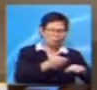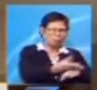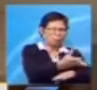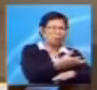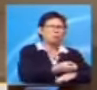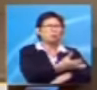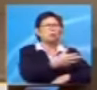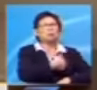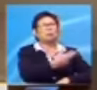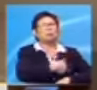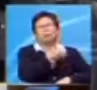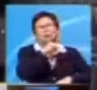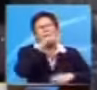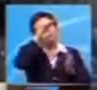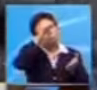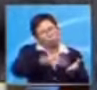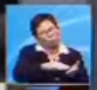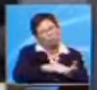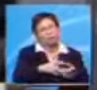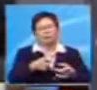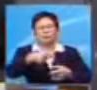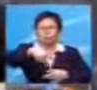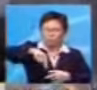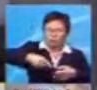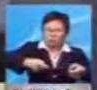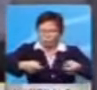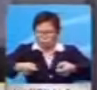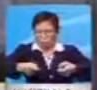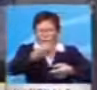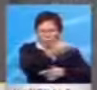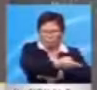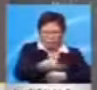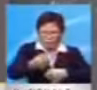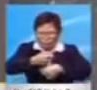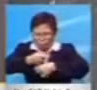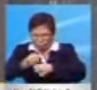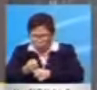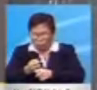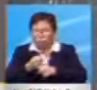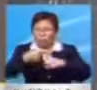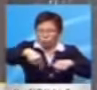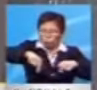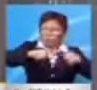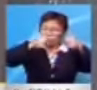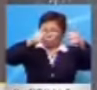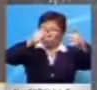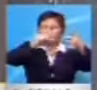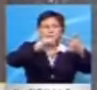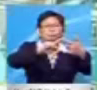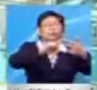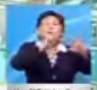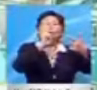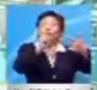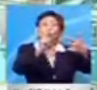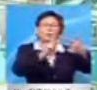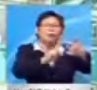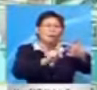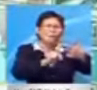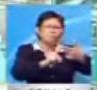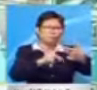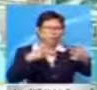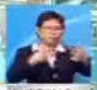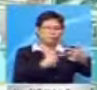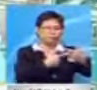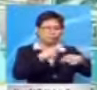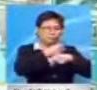di tapak Bina bila kualiti itu terkawal maka komponen yang dikeluarkan tu berkualiti itu yang pertamanya yang keduanya sebab kita